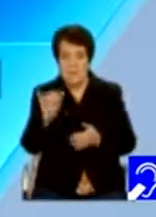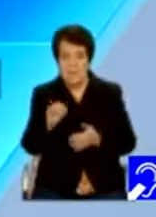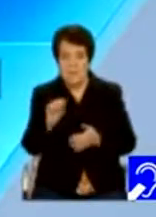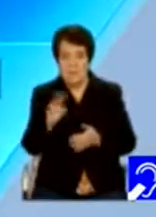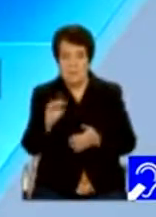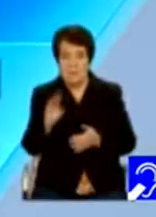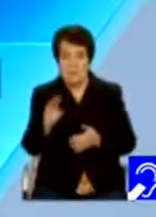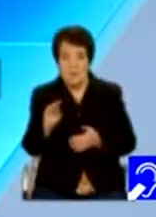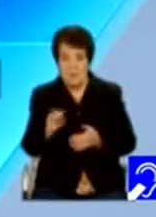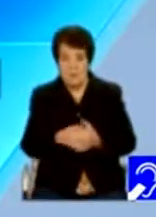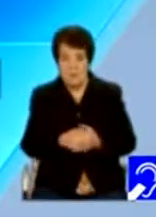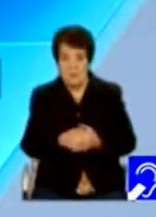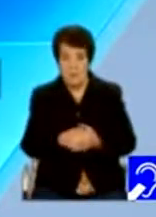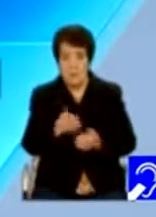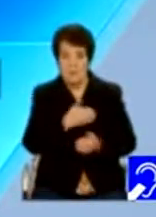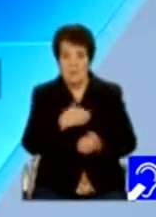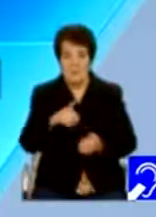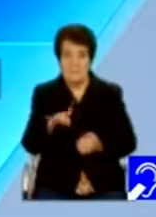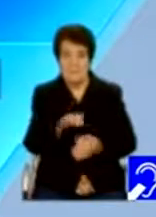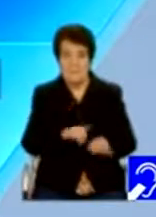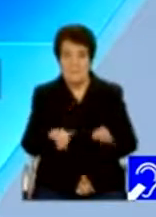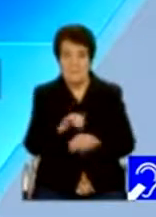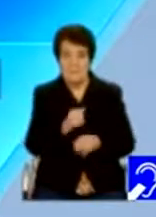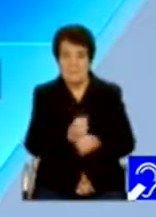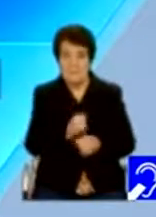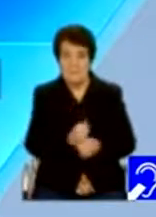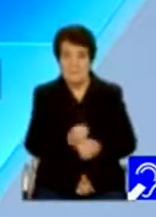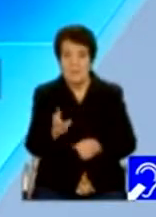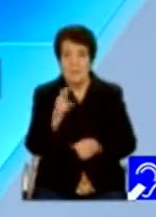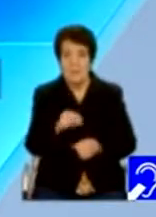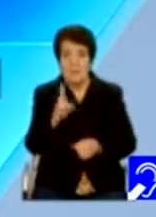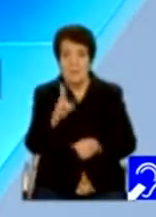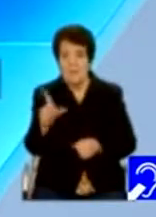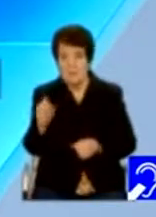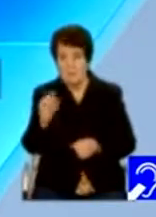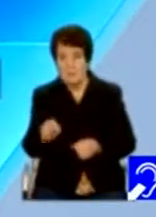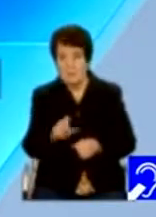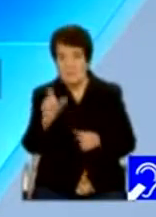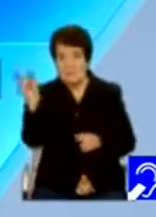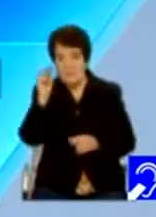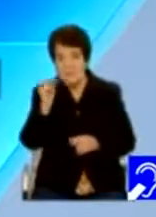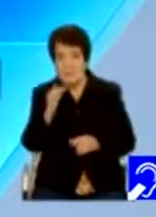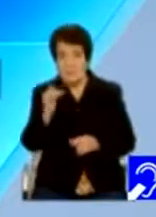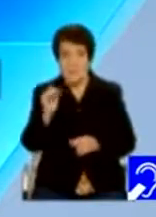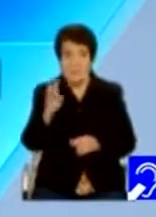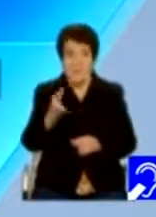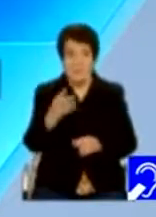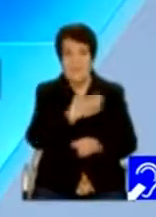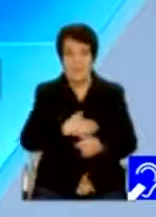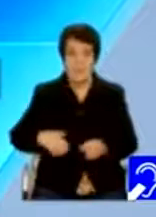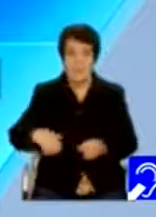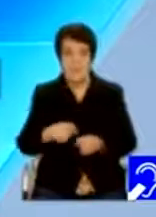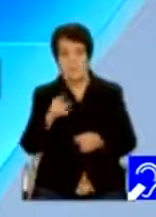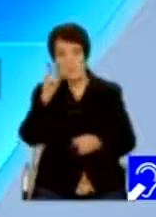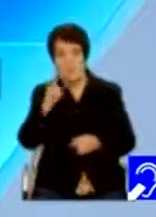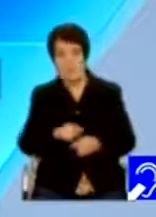diploma, vrea să meargă la undeva să lucreze. Doar că în acea instituție avem finul, nașul,